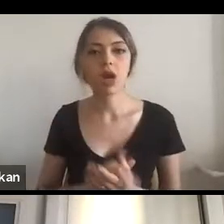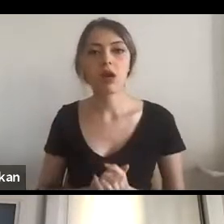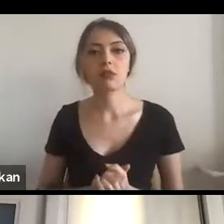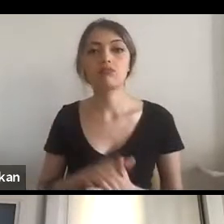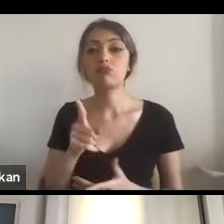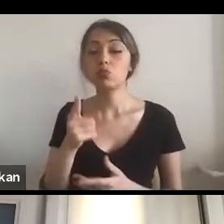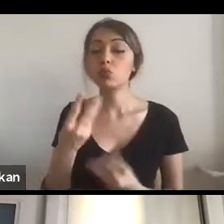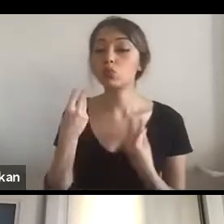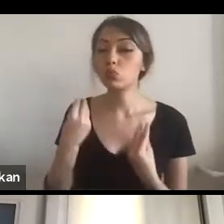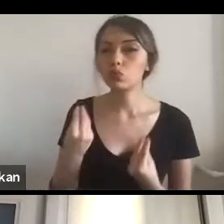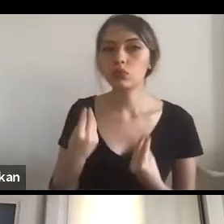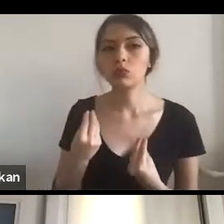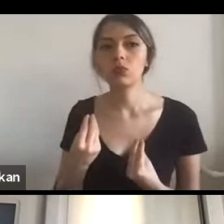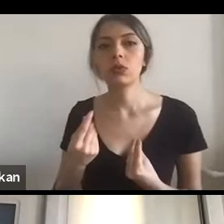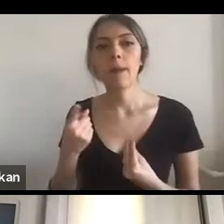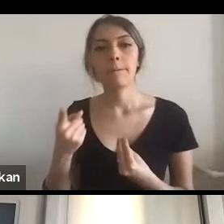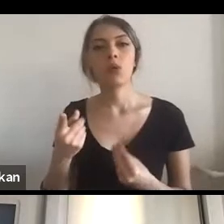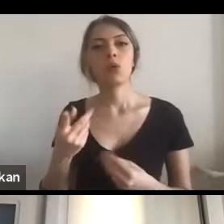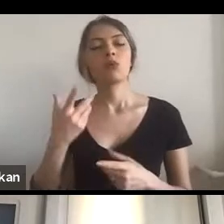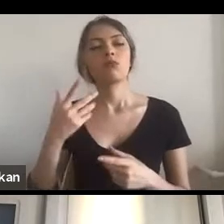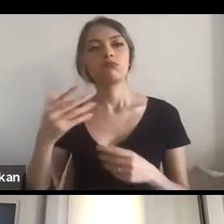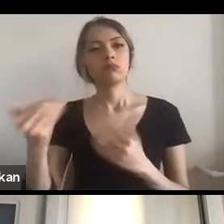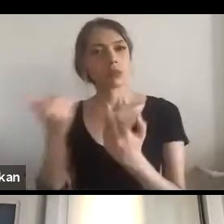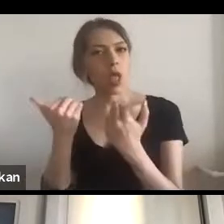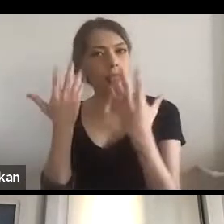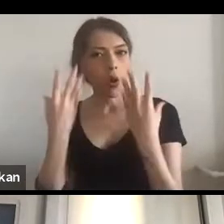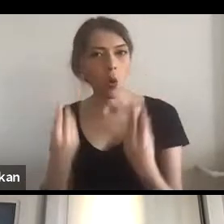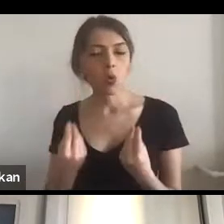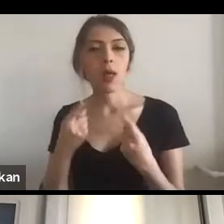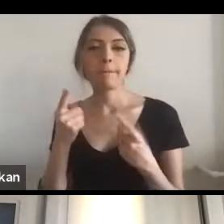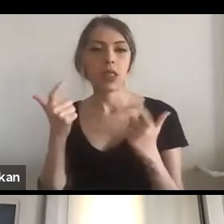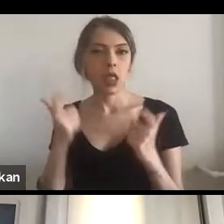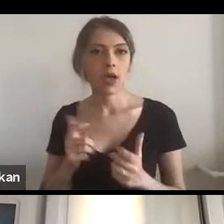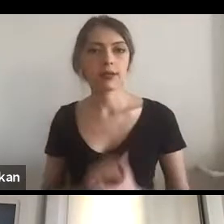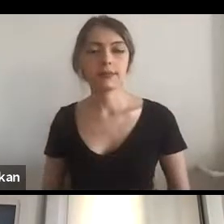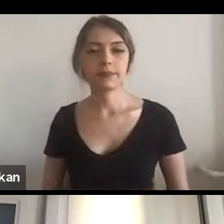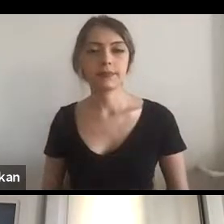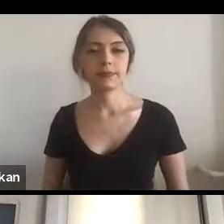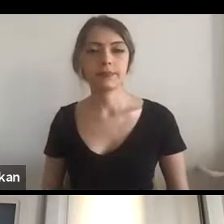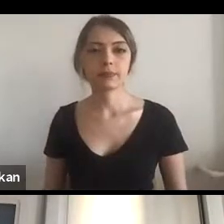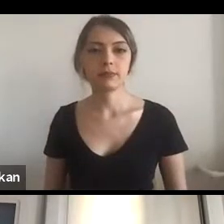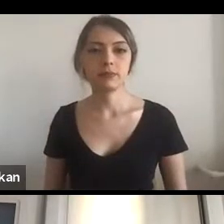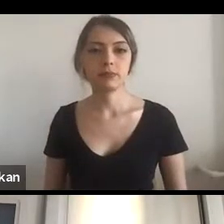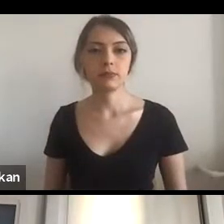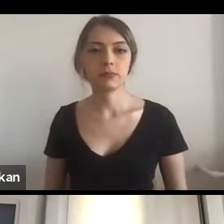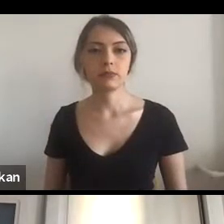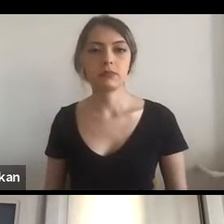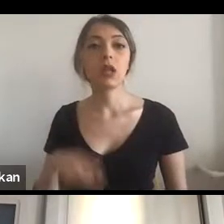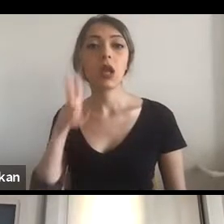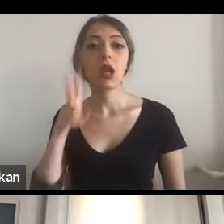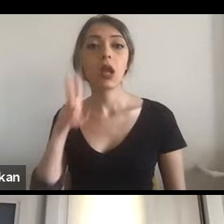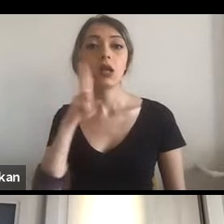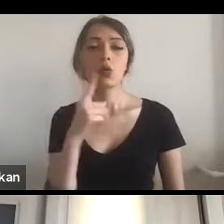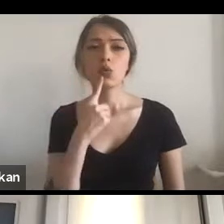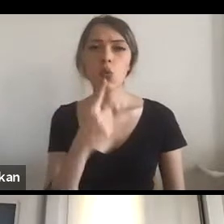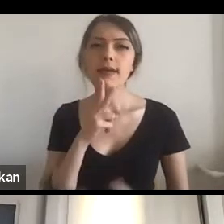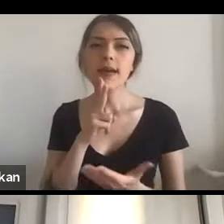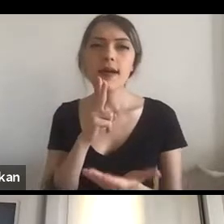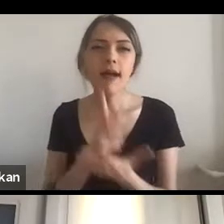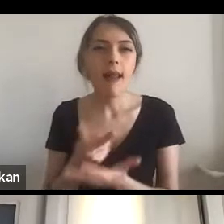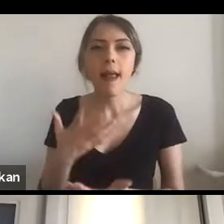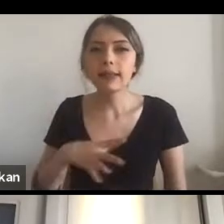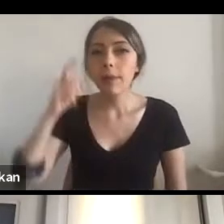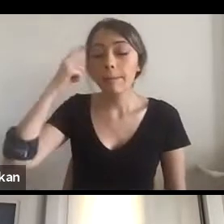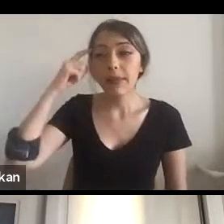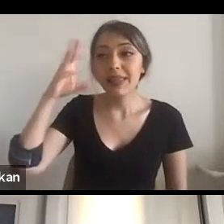da aslında böyle bir potansiyeli de olan bir yer. Yani bu en son söylediğiniz karar istemek konusunda, yani o bilgi